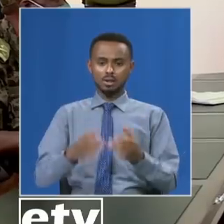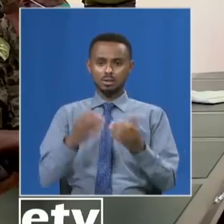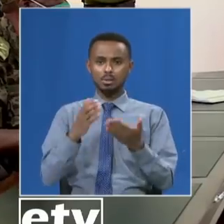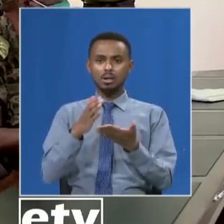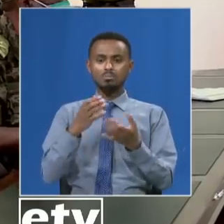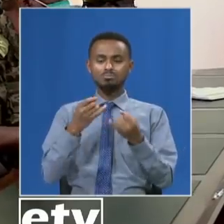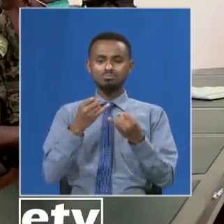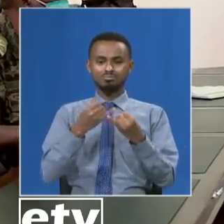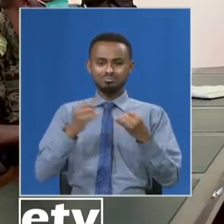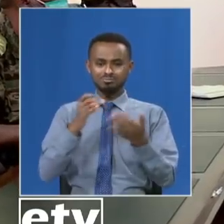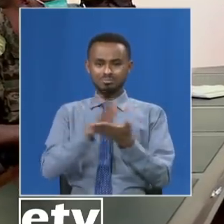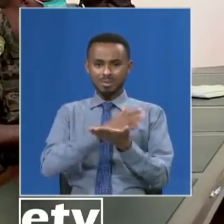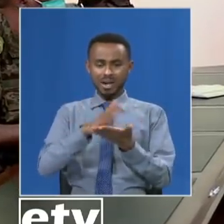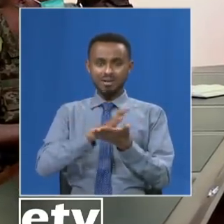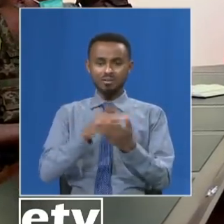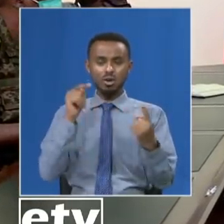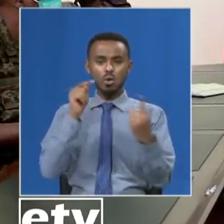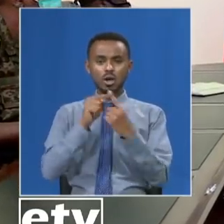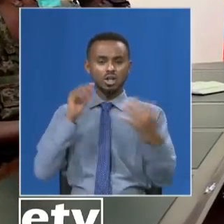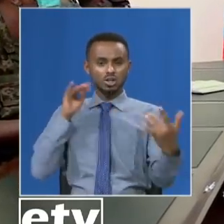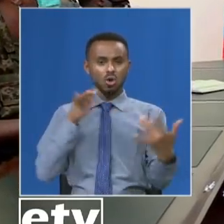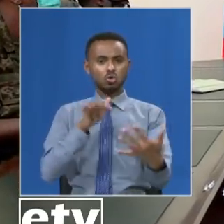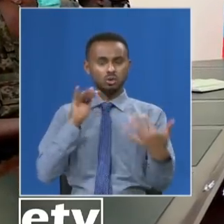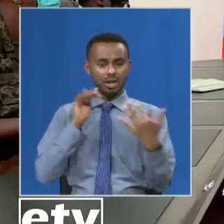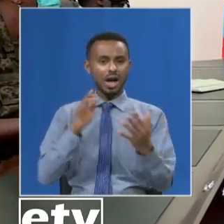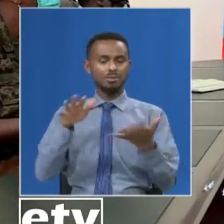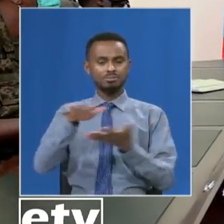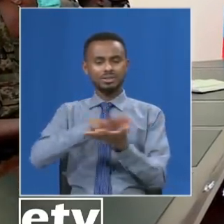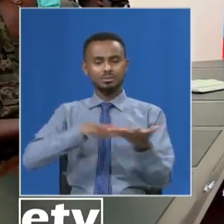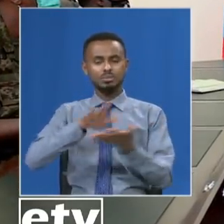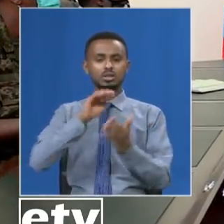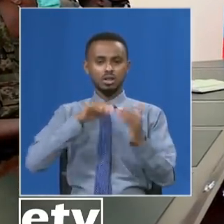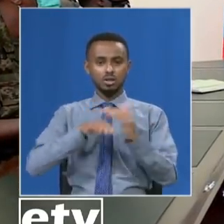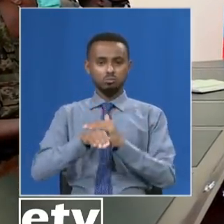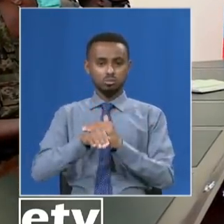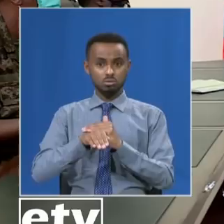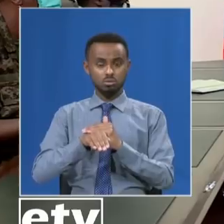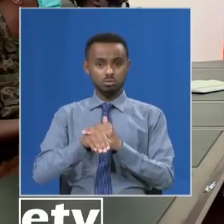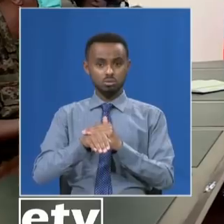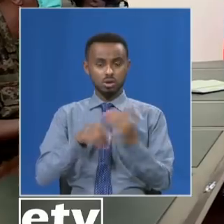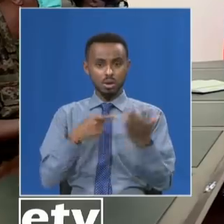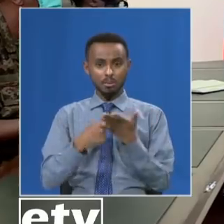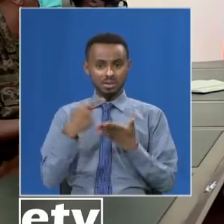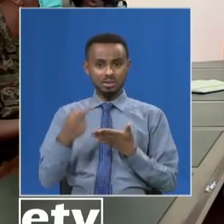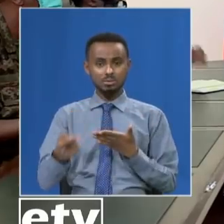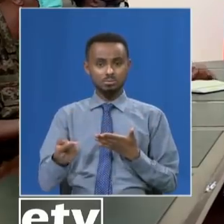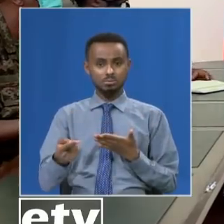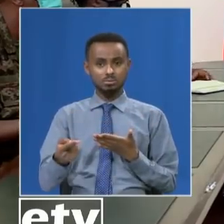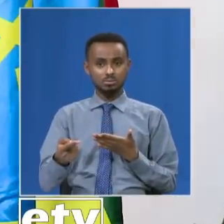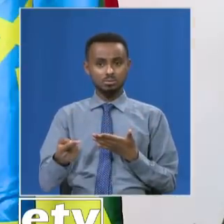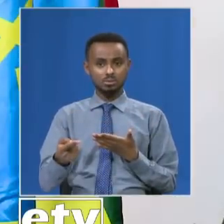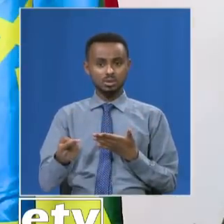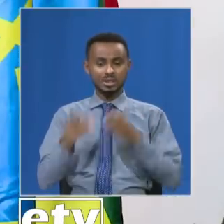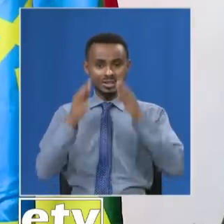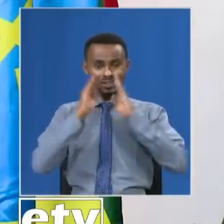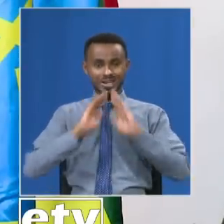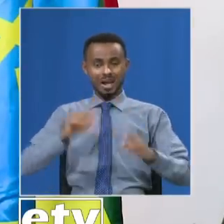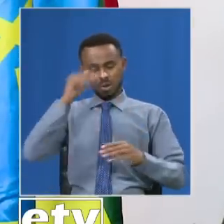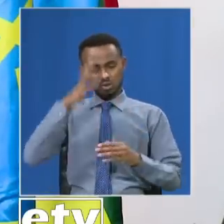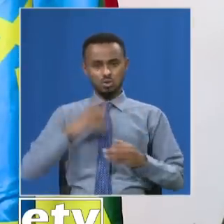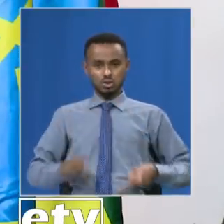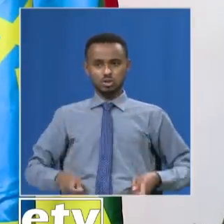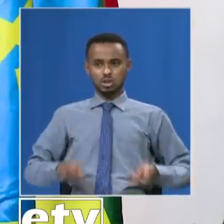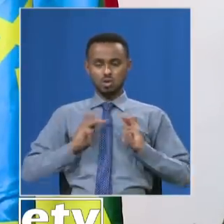በመከፋፈል ወደ ተኩስ እና ብጥብጥ እንደገቡ በዚህም የሰላማዊ ሰዎች